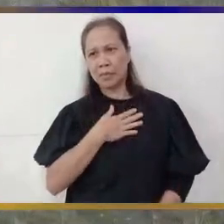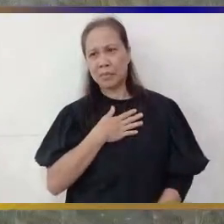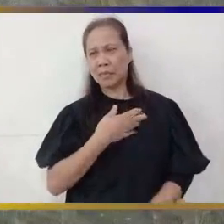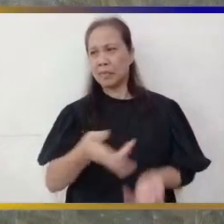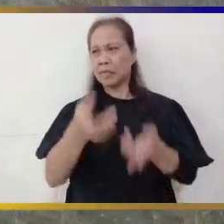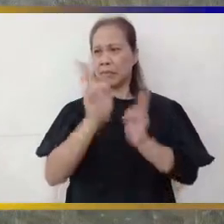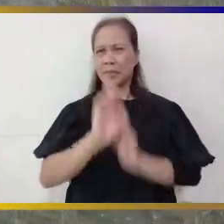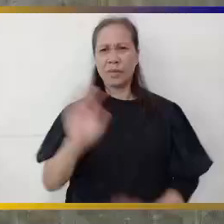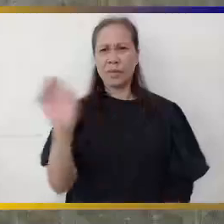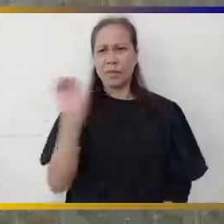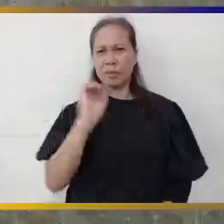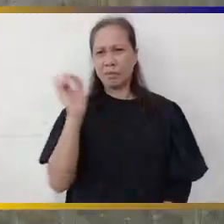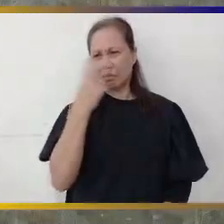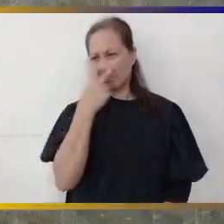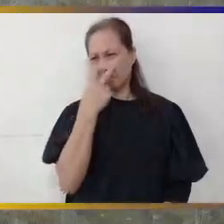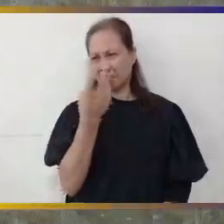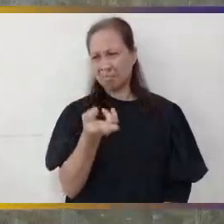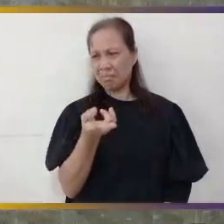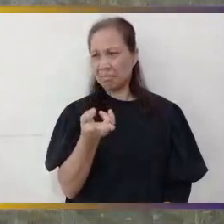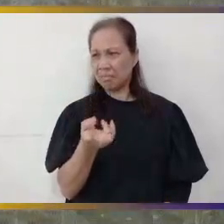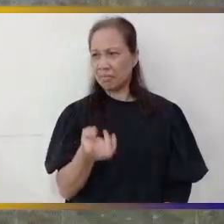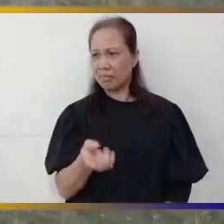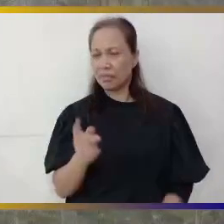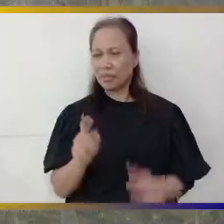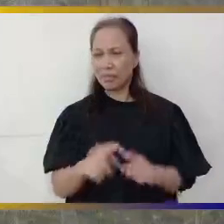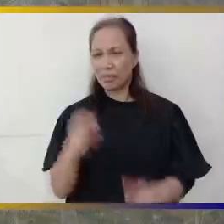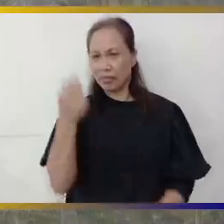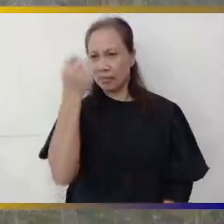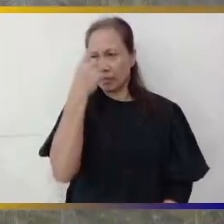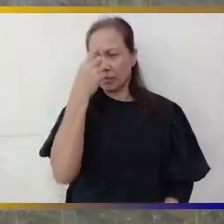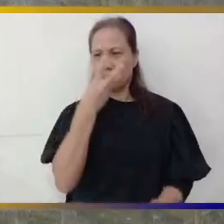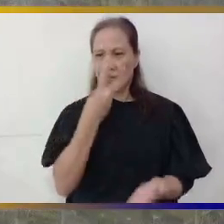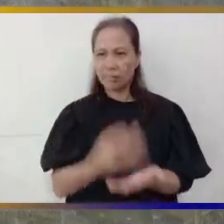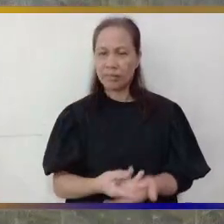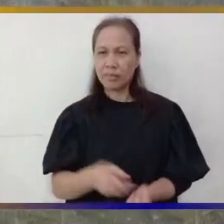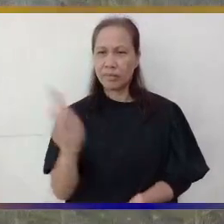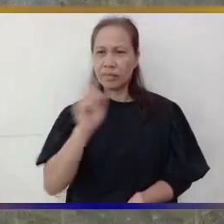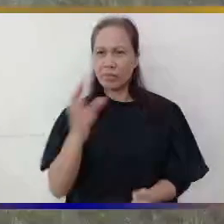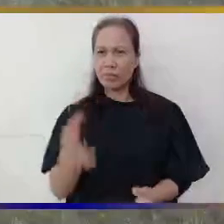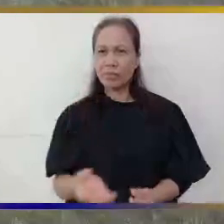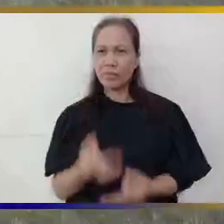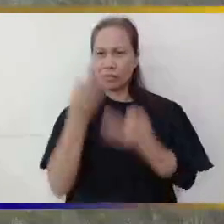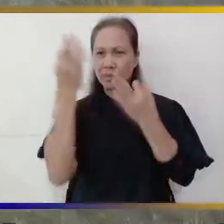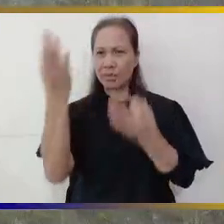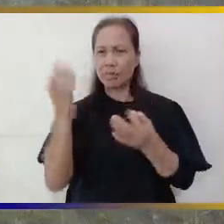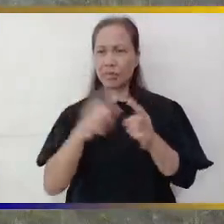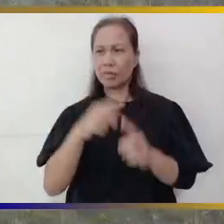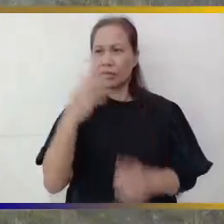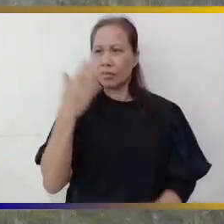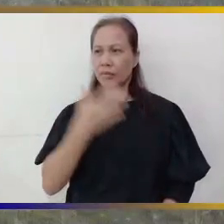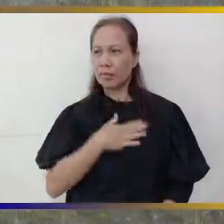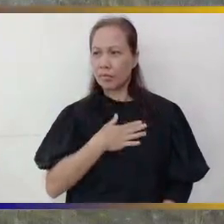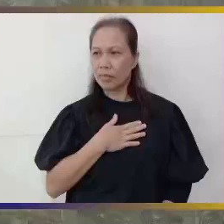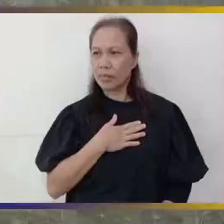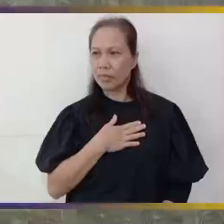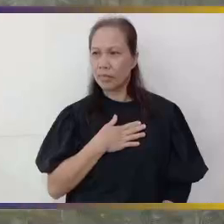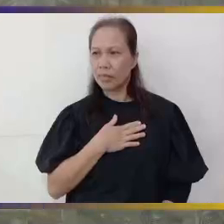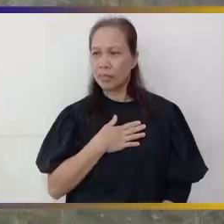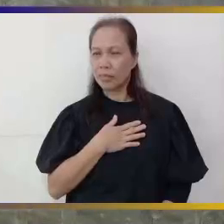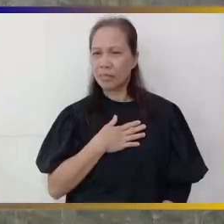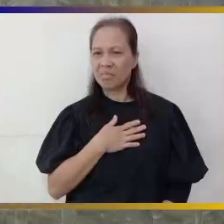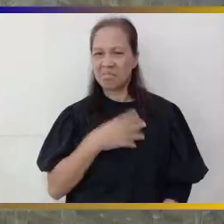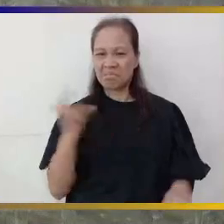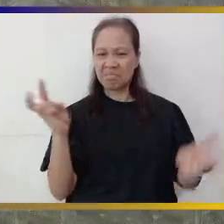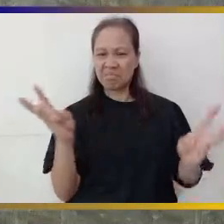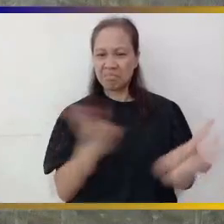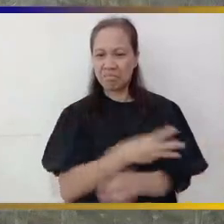makita eh Alam mo kung bakit All right para maunawaan ninyo Anong ino-offer niyo sa akin the worst